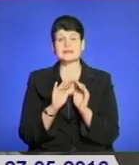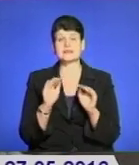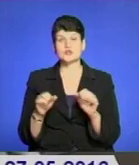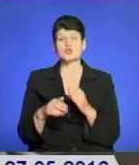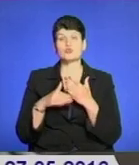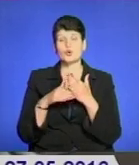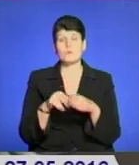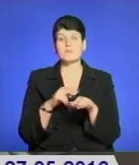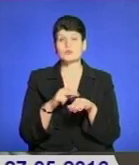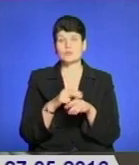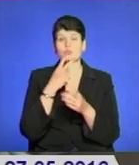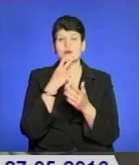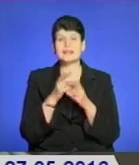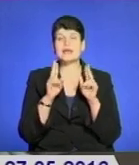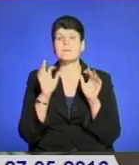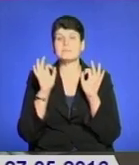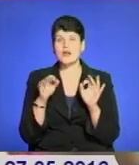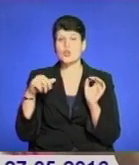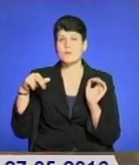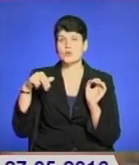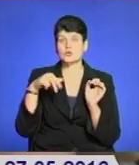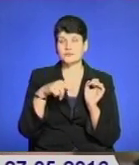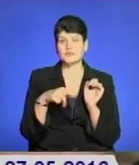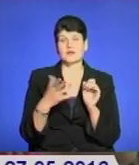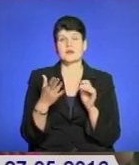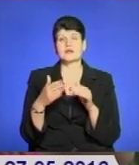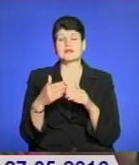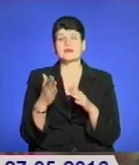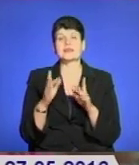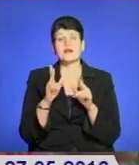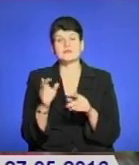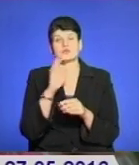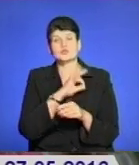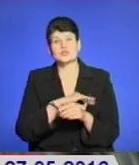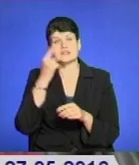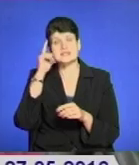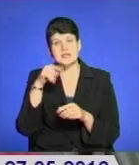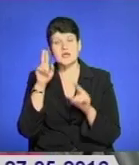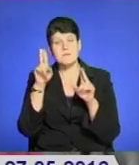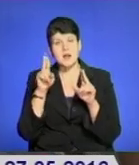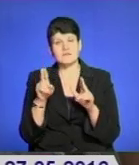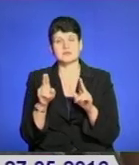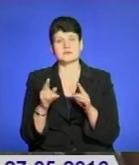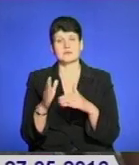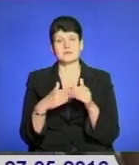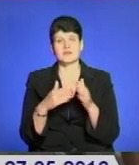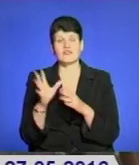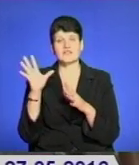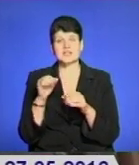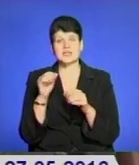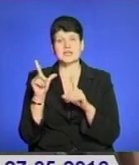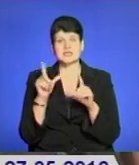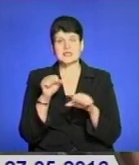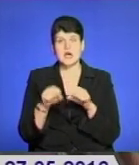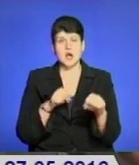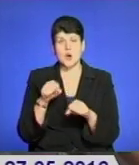патрульної інсценували, як правильно переходити дорогу, нерегульовані перехрестя, як застосовувати знання правил на практиці. Всі їздять на роверах,